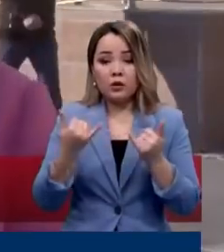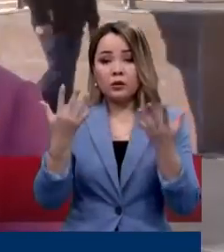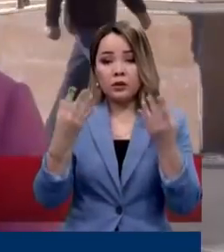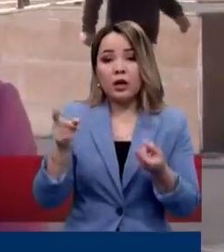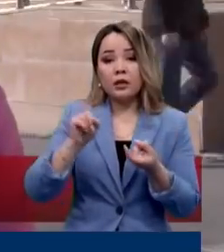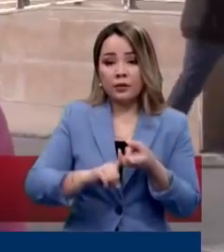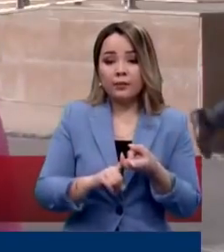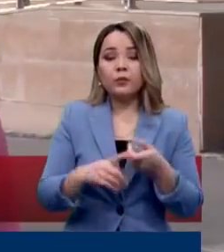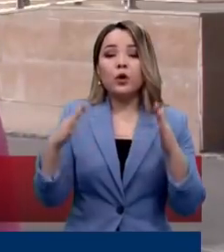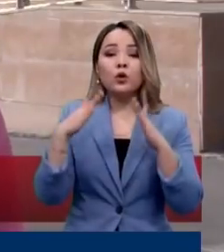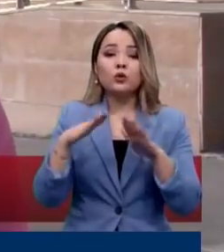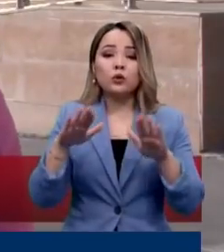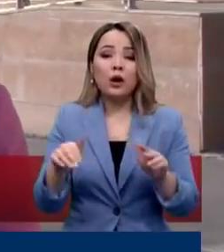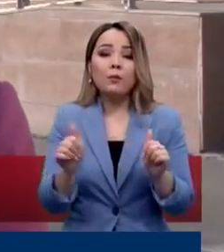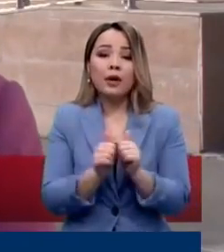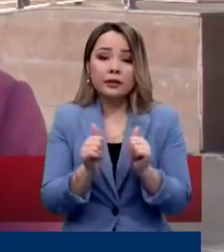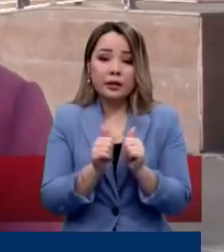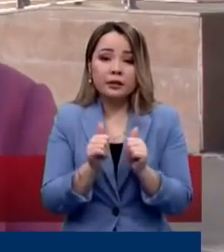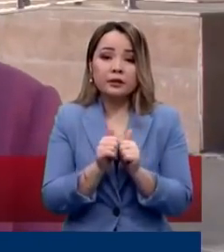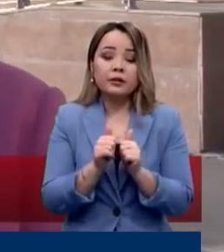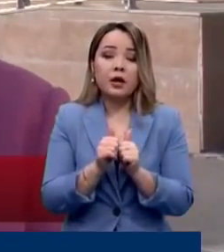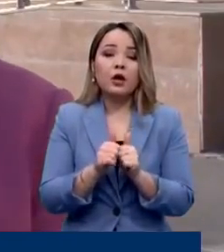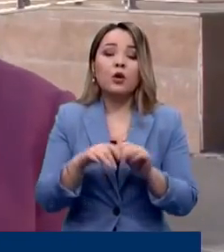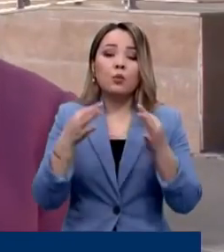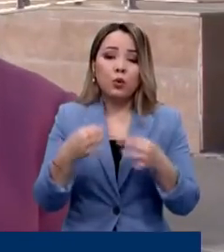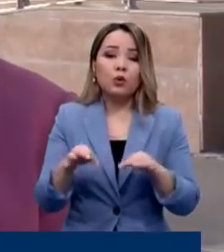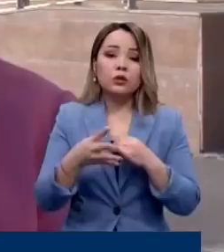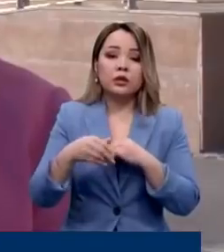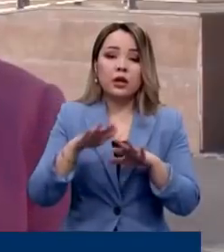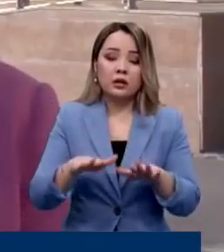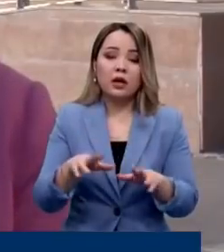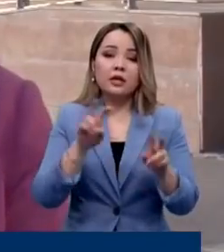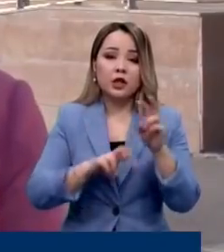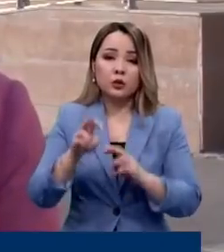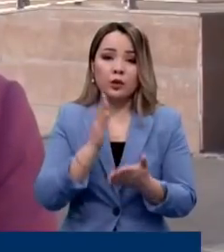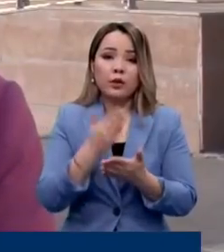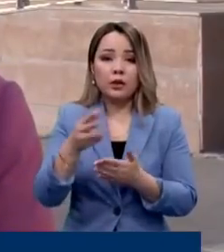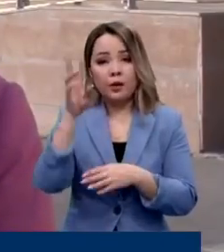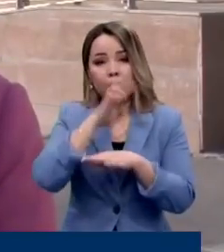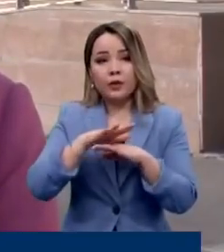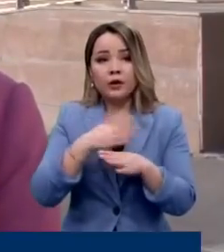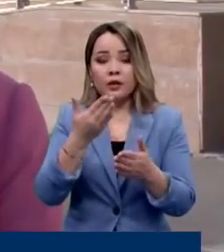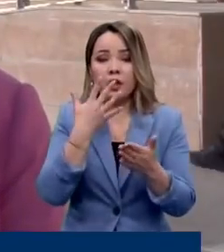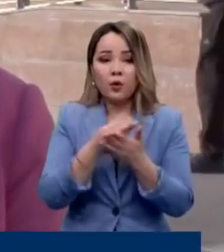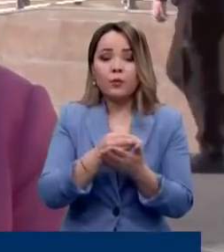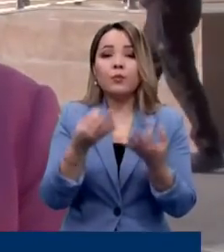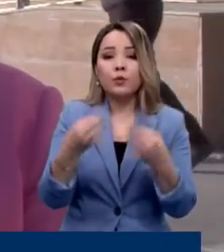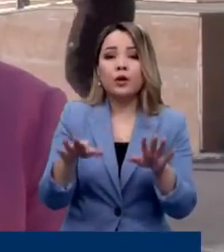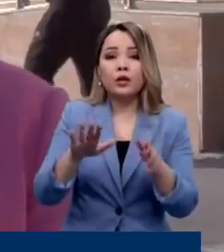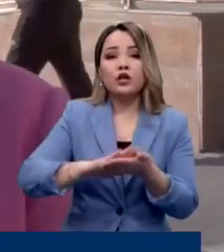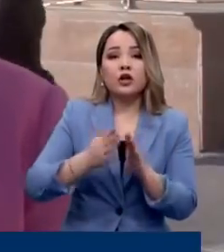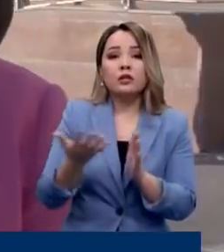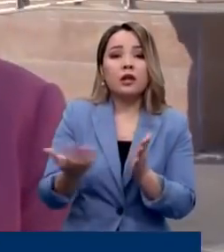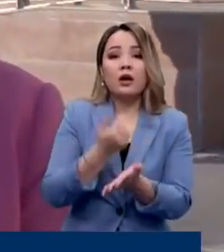таңда үйлердің маңынан бос жер іздестірілуде. Егер мемлекеттің меншігіндегі бос жер табылған